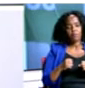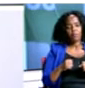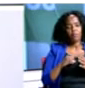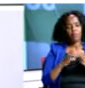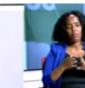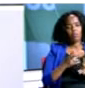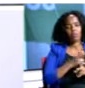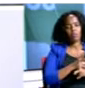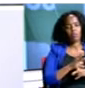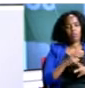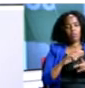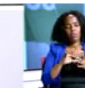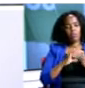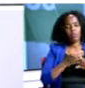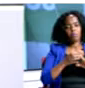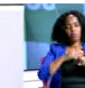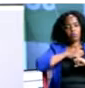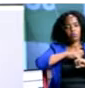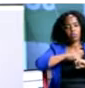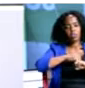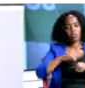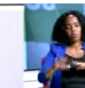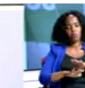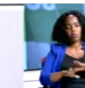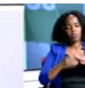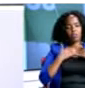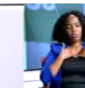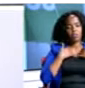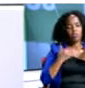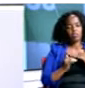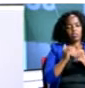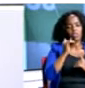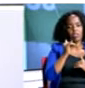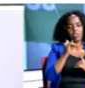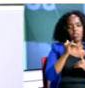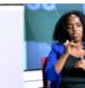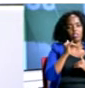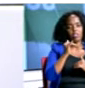itu kan memang tiba-tiba dalam cincin itu namun negatif berjuru tiba-tiba kan ating calat